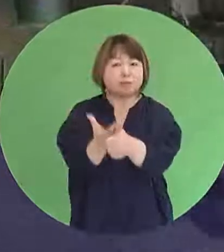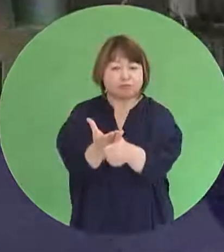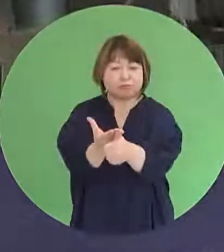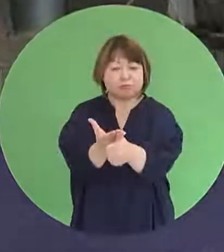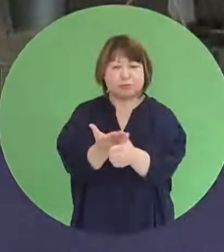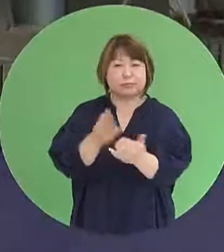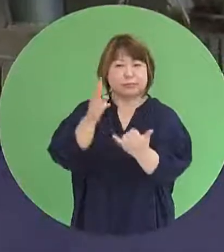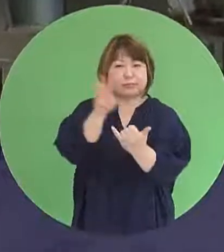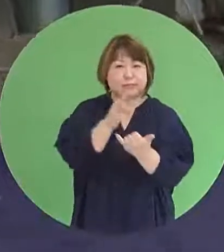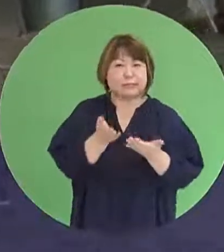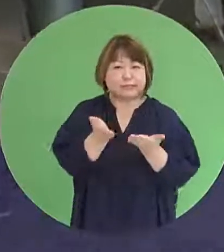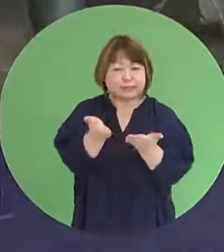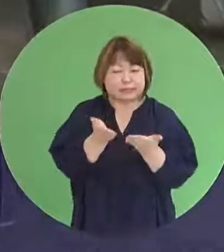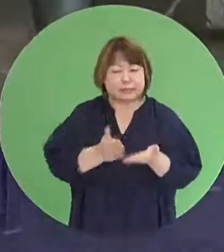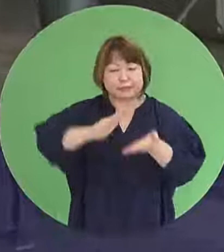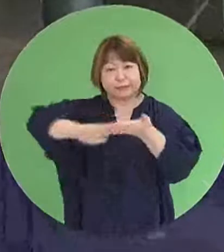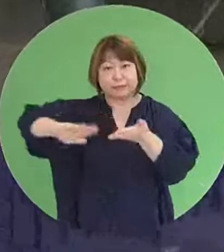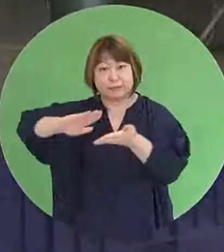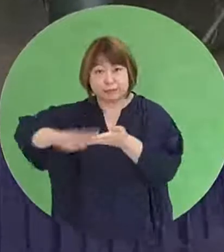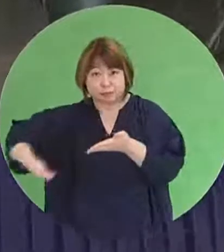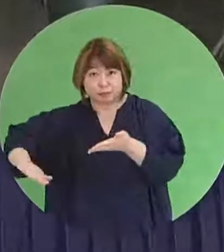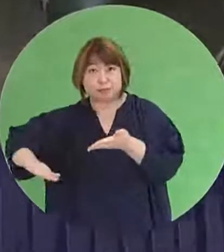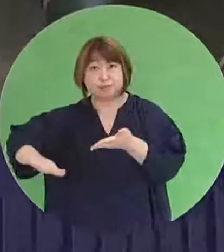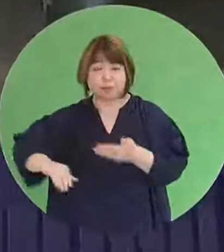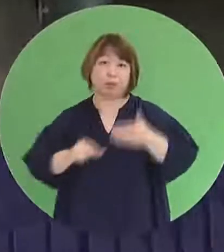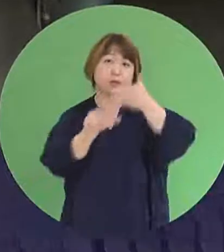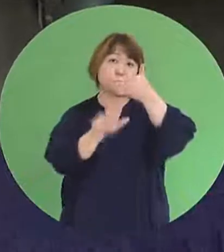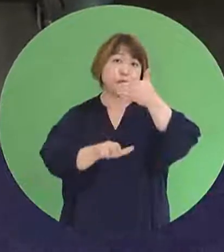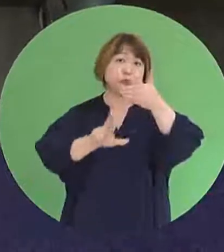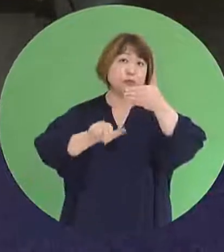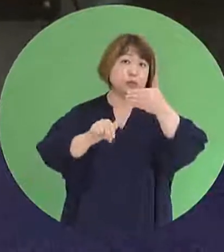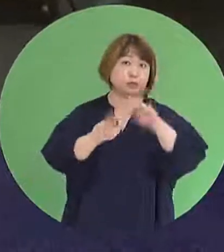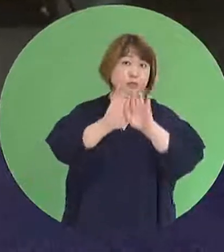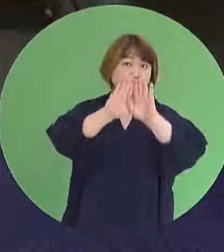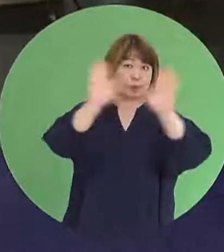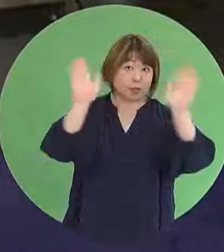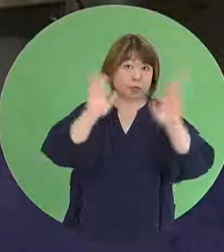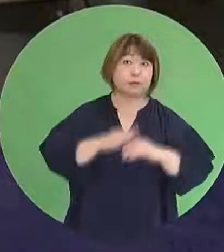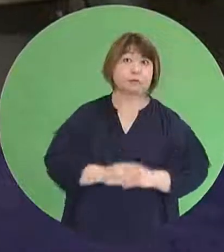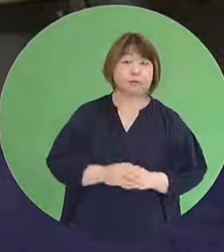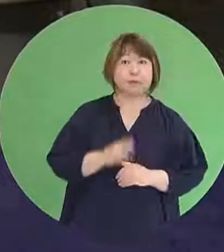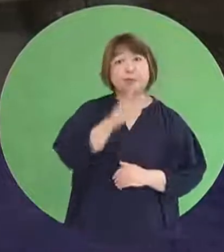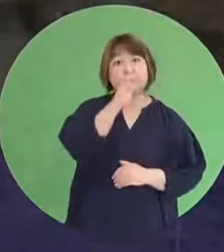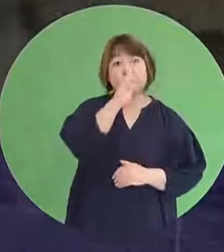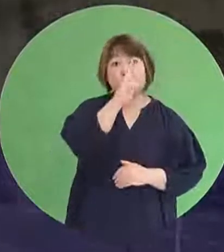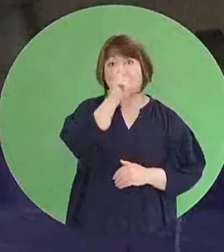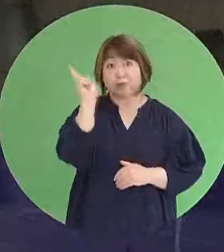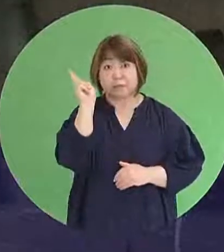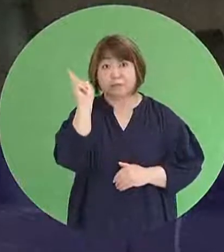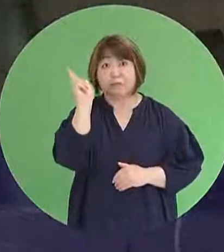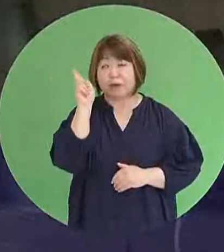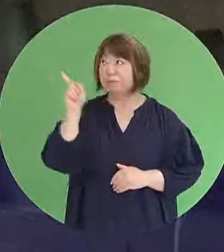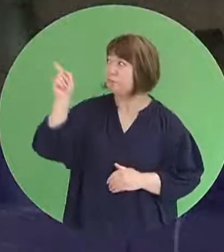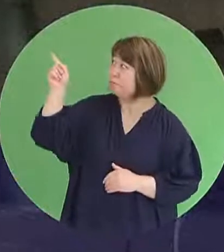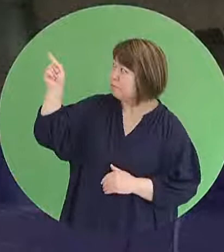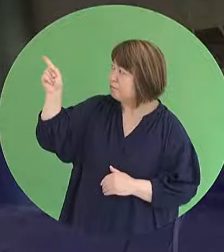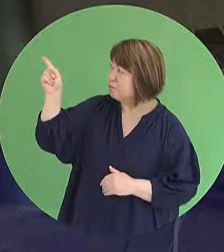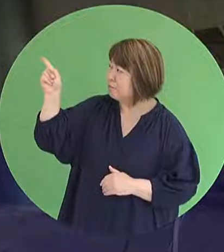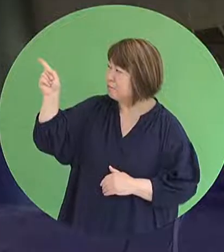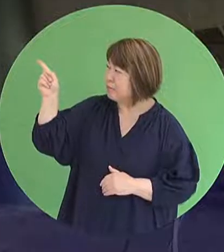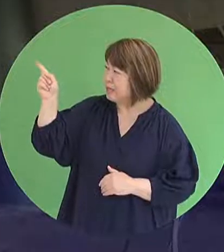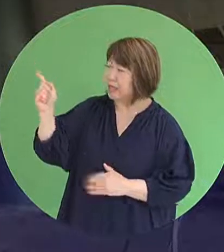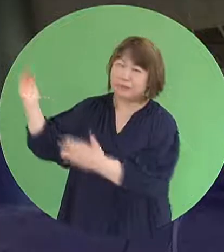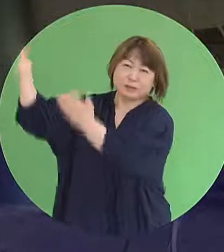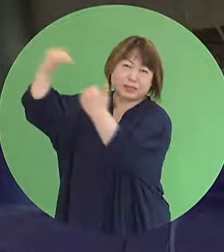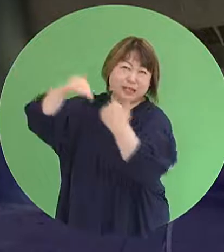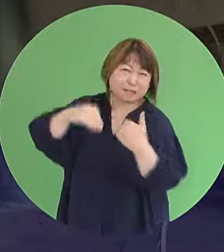て、県内外の語り部や震災伝承施設のガイドの皆さんと未来のための伝承